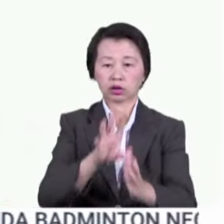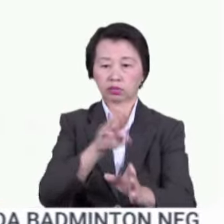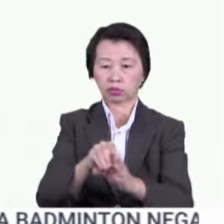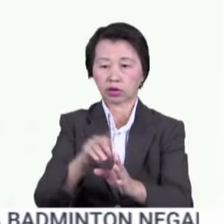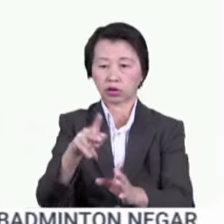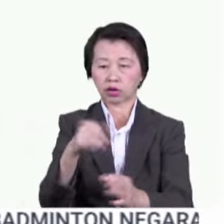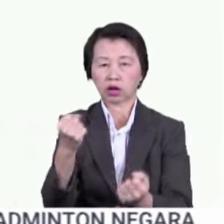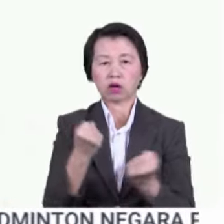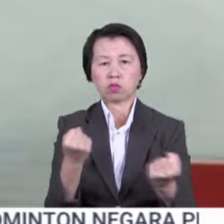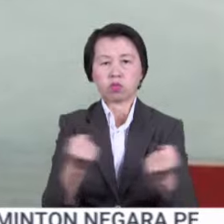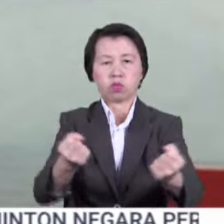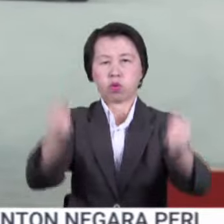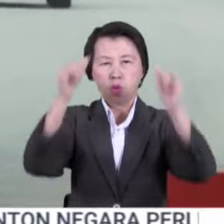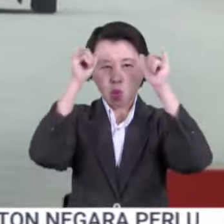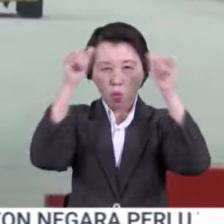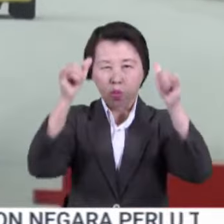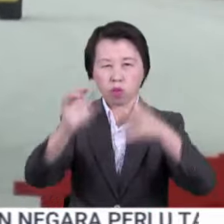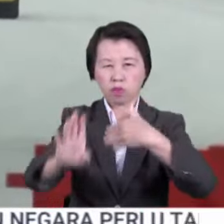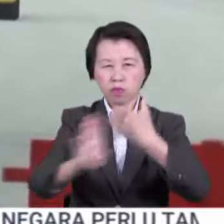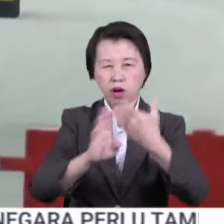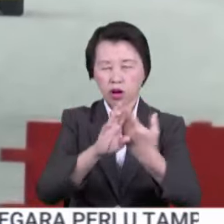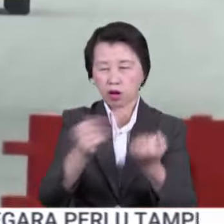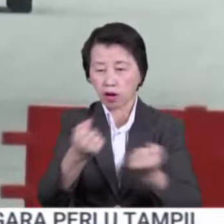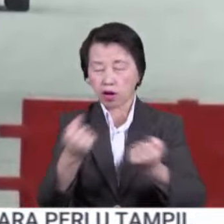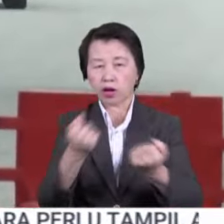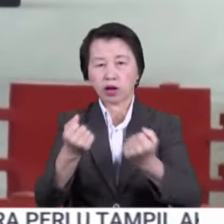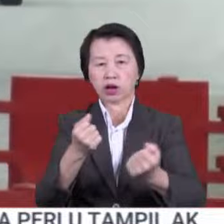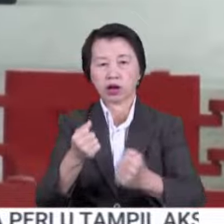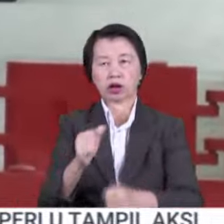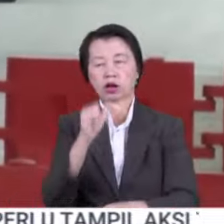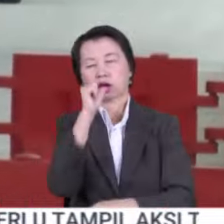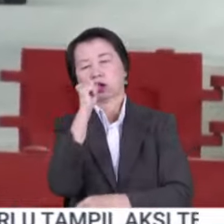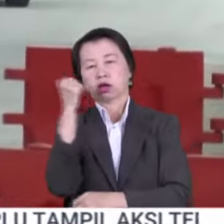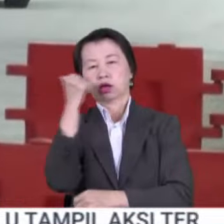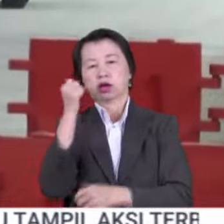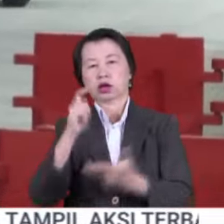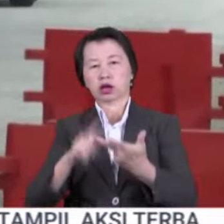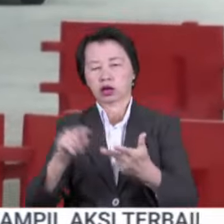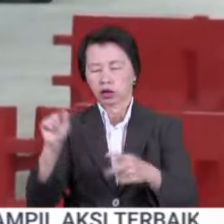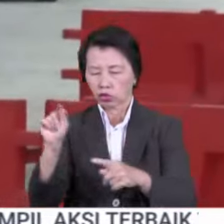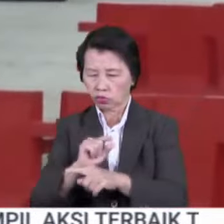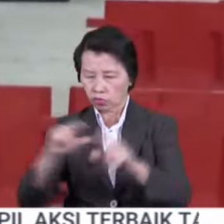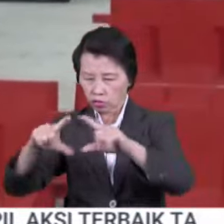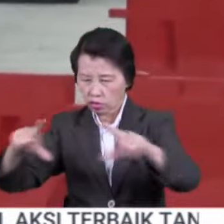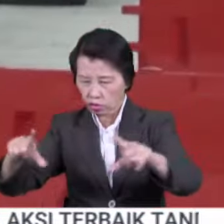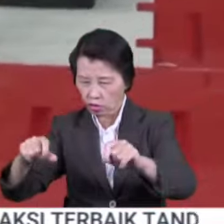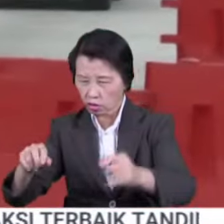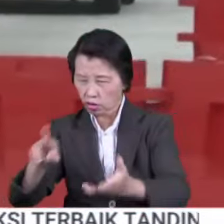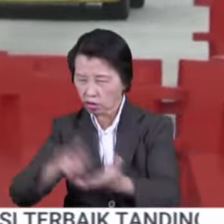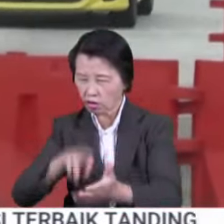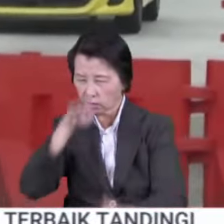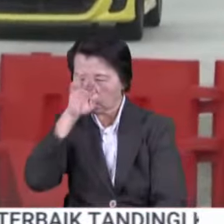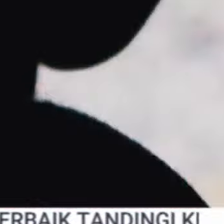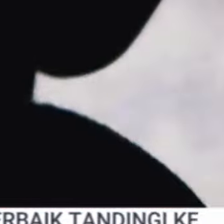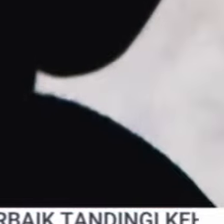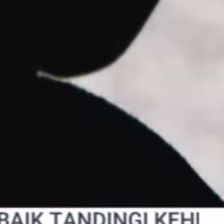Pandu secara melulu dan berbahaya pemandu di bawah pengaruh alkohol serta guna membuat pendaftaran palsu